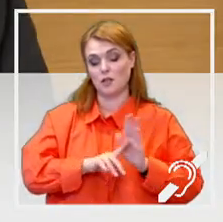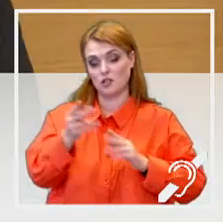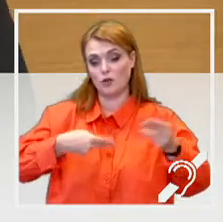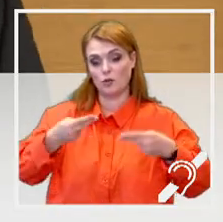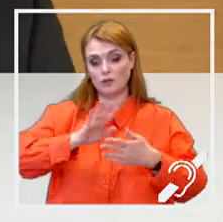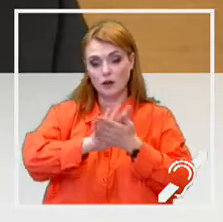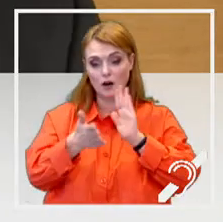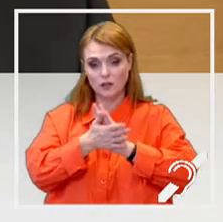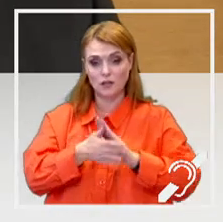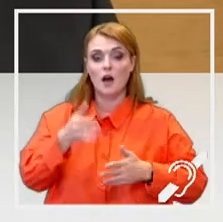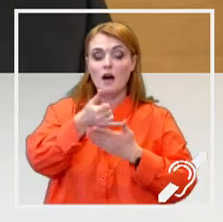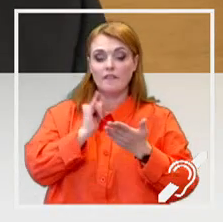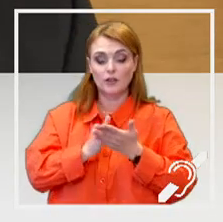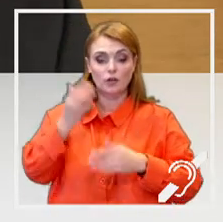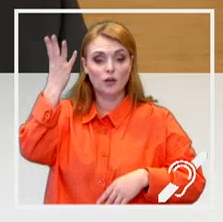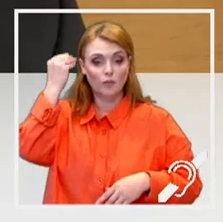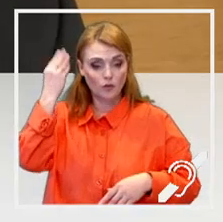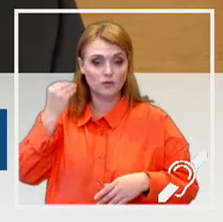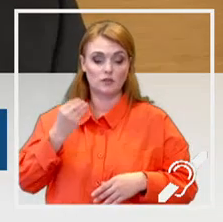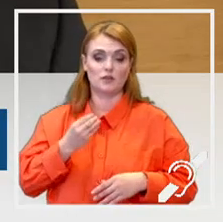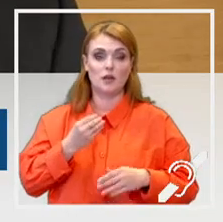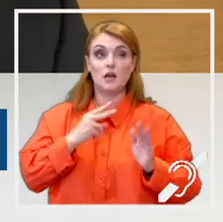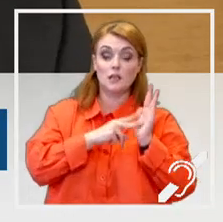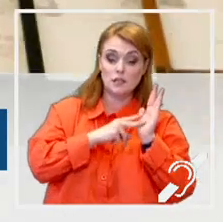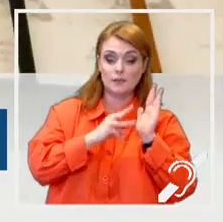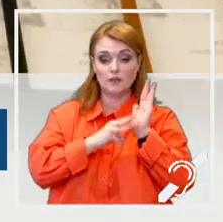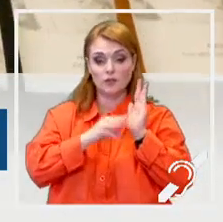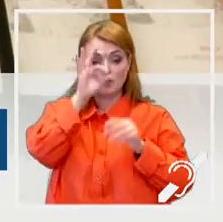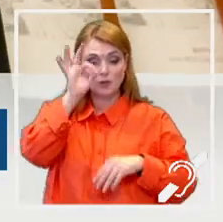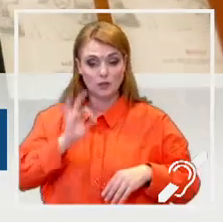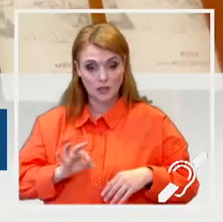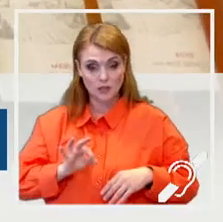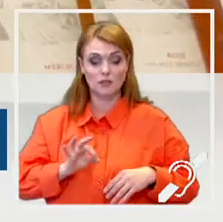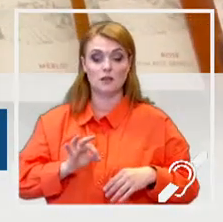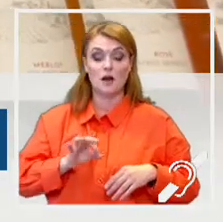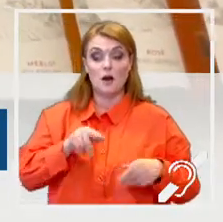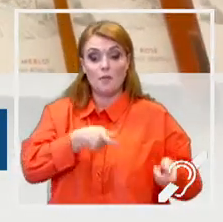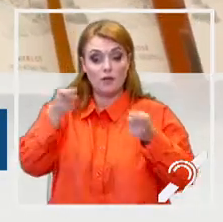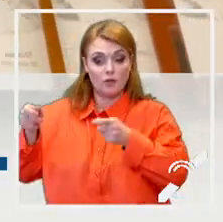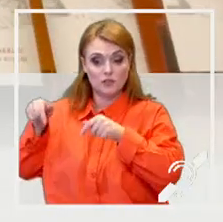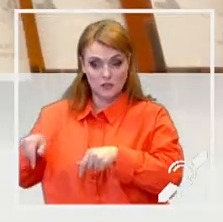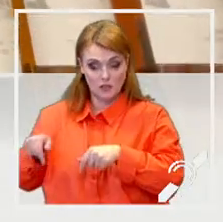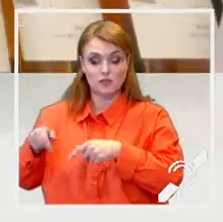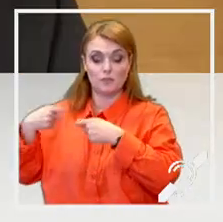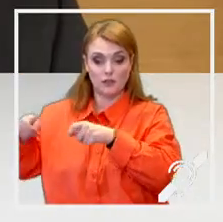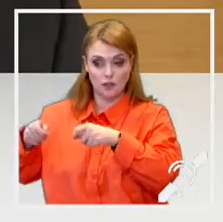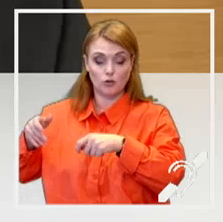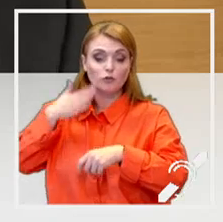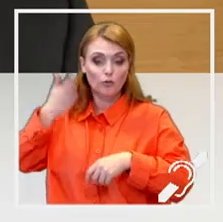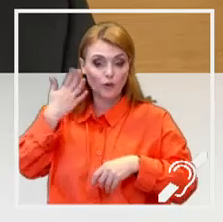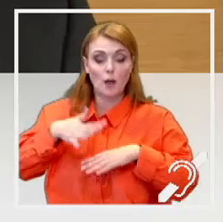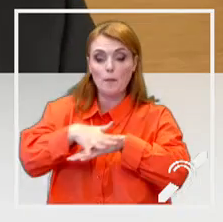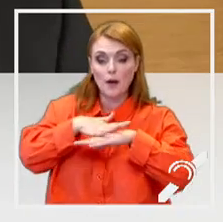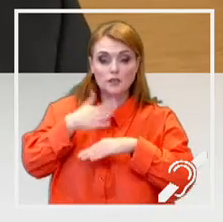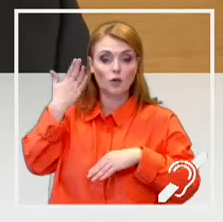contracte. Vinurile din Republica Moldova, în măsură de 70-80%, sunt exportate. Piața din România